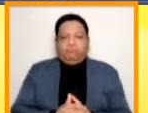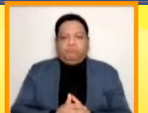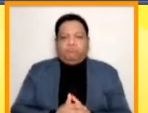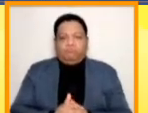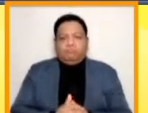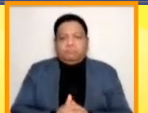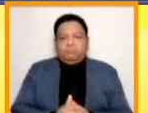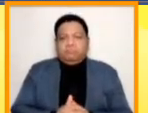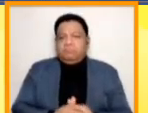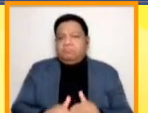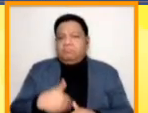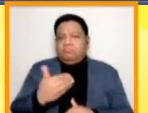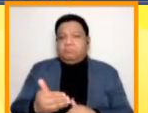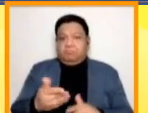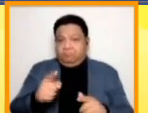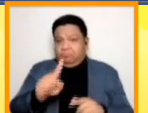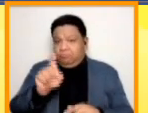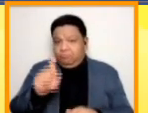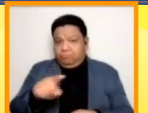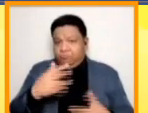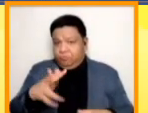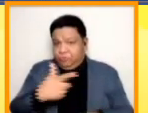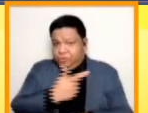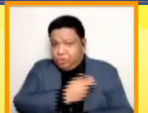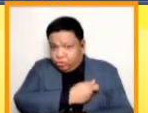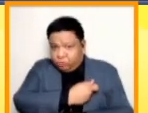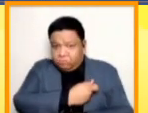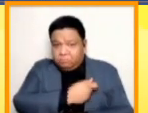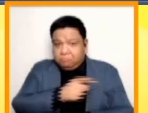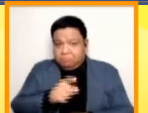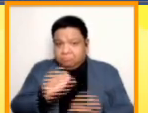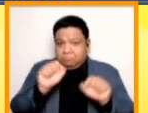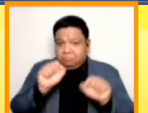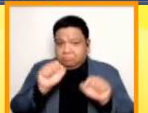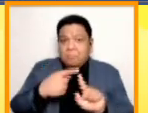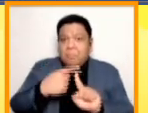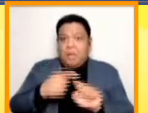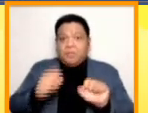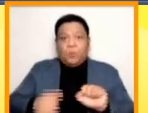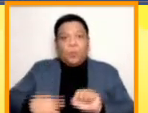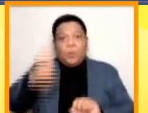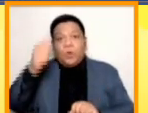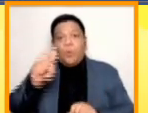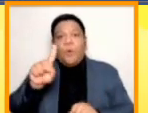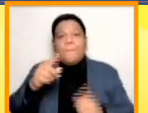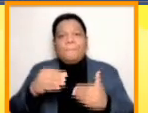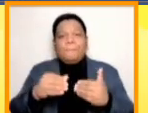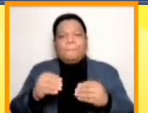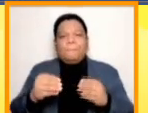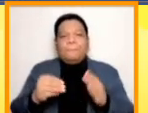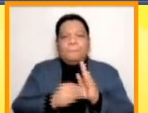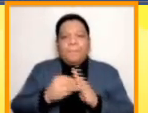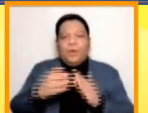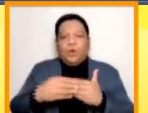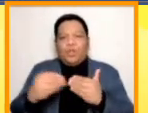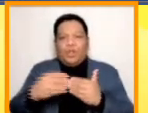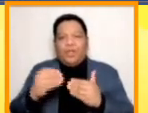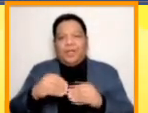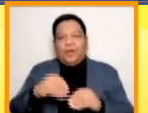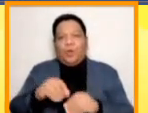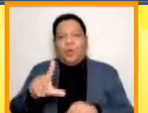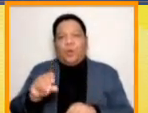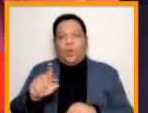Nabakunahan ka na ba kontra COVID? May chance ka pang manalo ng $1 milyong sa loto. Yan po ang pakulo ng Ohio State sa